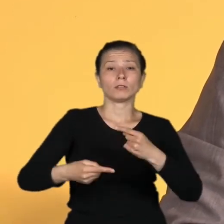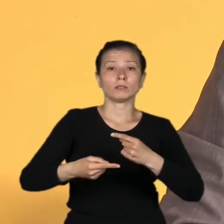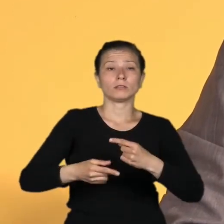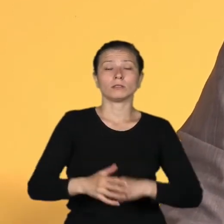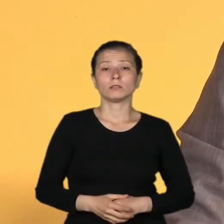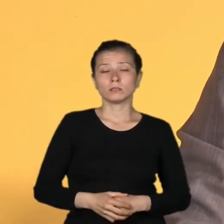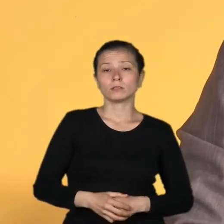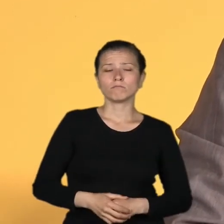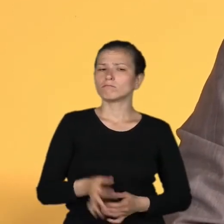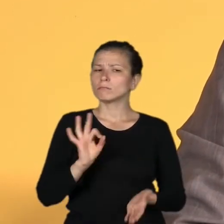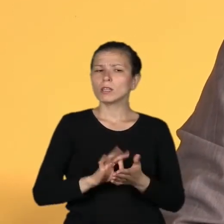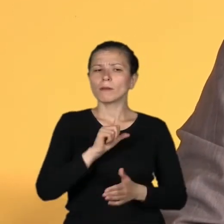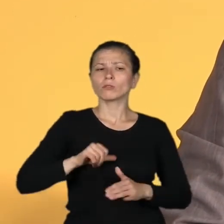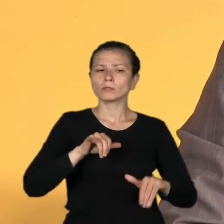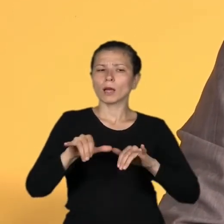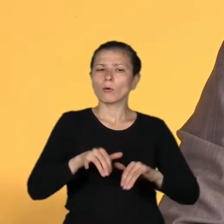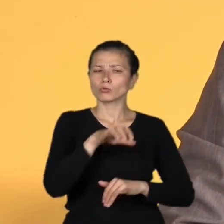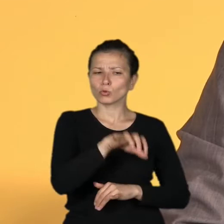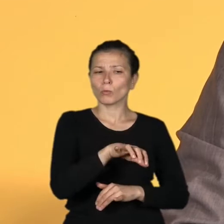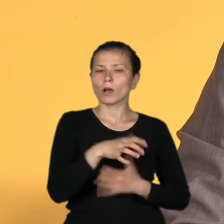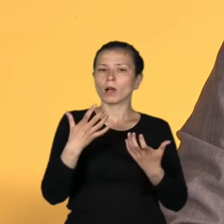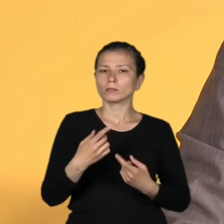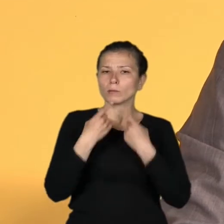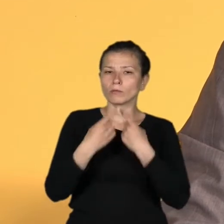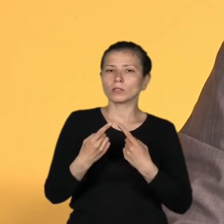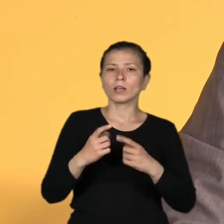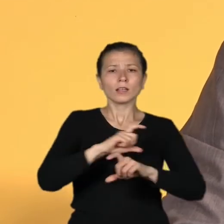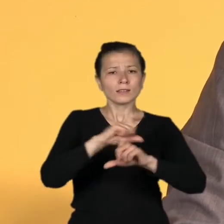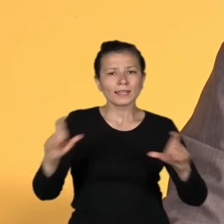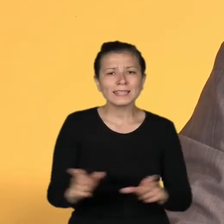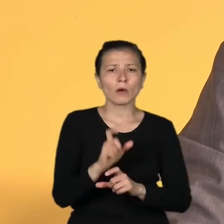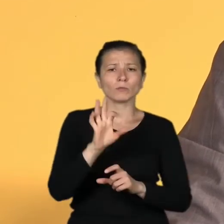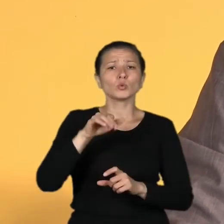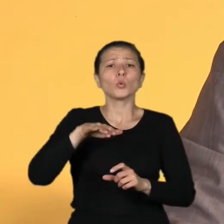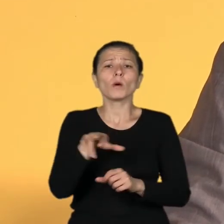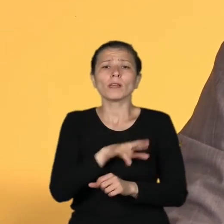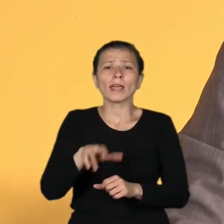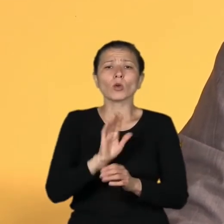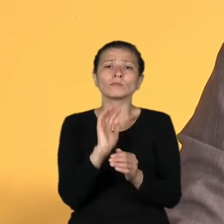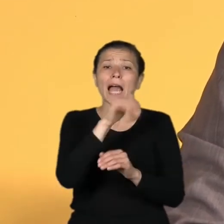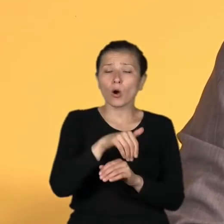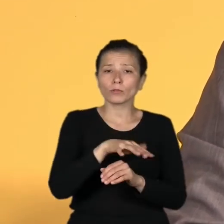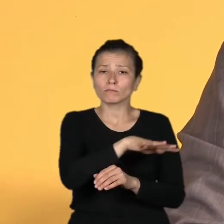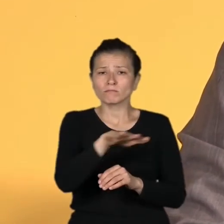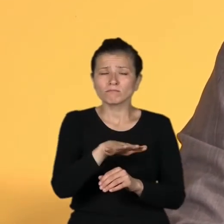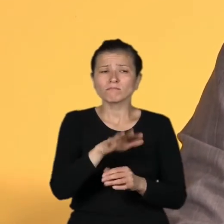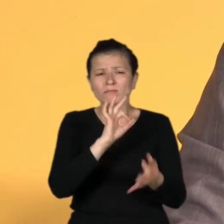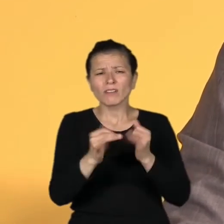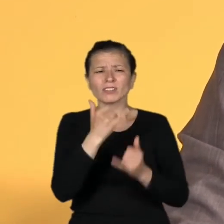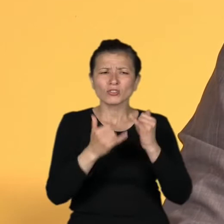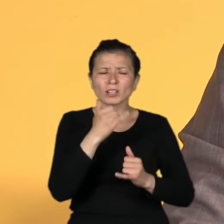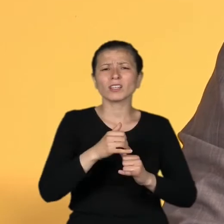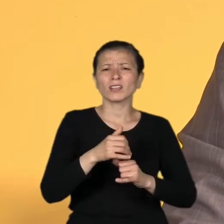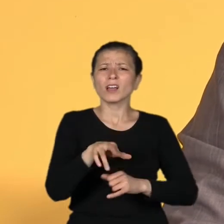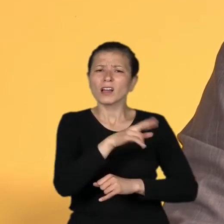I na pewno samorząd, a chcę tu powiedzieć o całym subregionie zachodnim, mimo zróżnicowania tego subregionu, ale